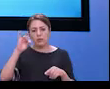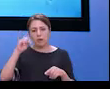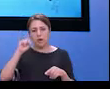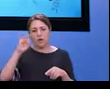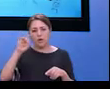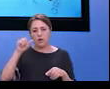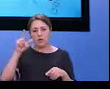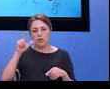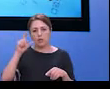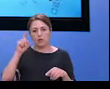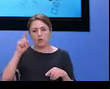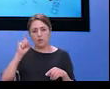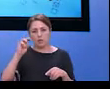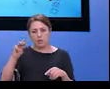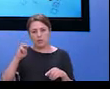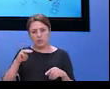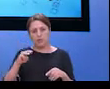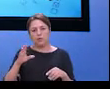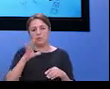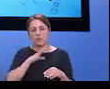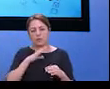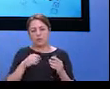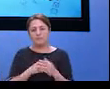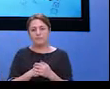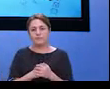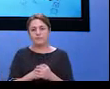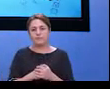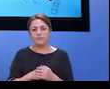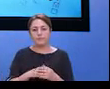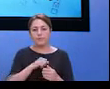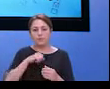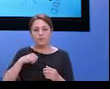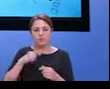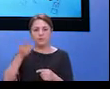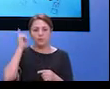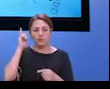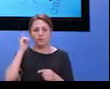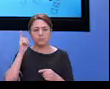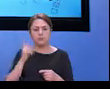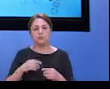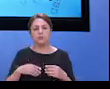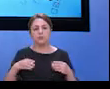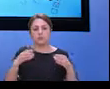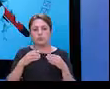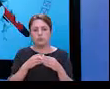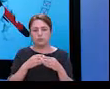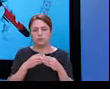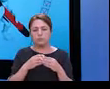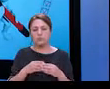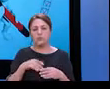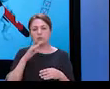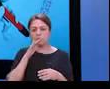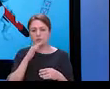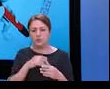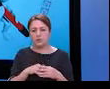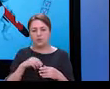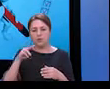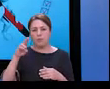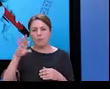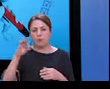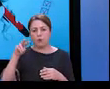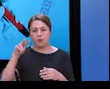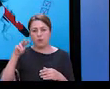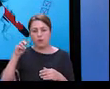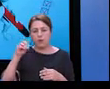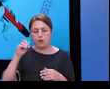davriga o'tishni boshlab bergan. Eng qadimgi tuzumni davrlashtiramiz. Demak, paleolit qadimgi